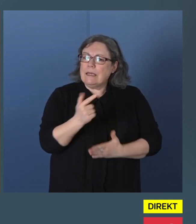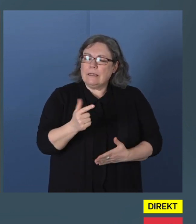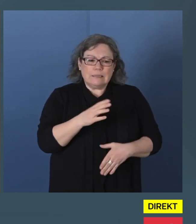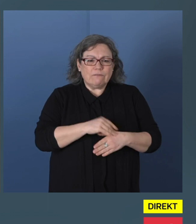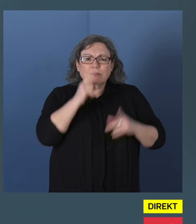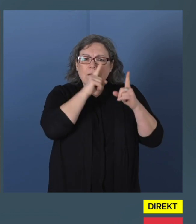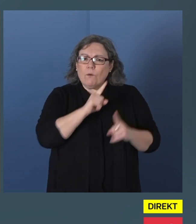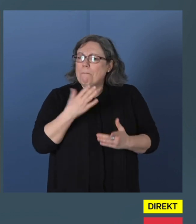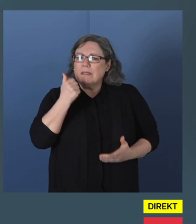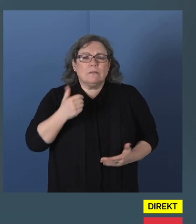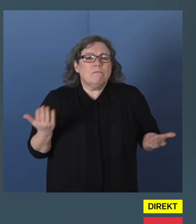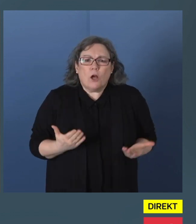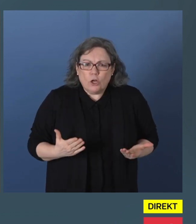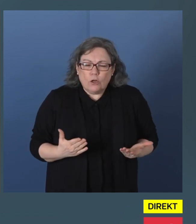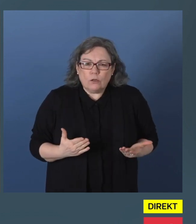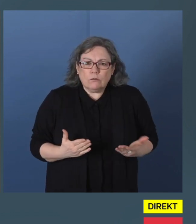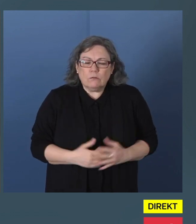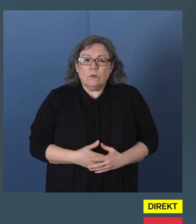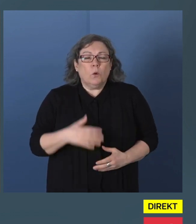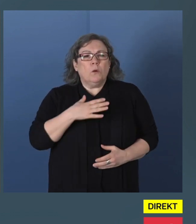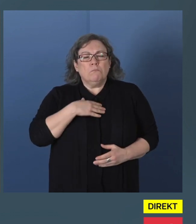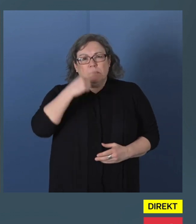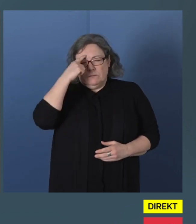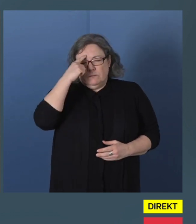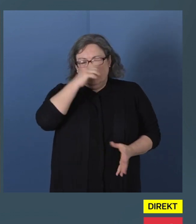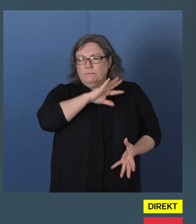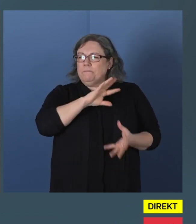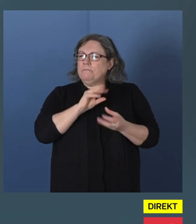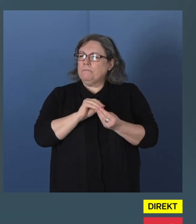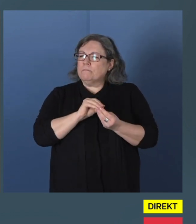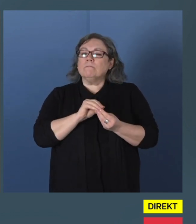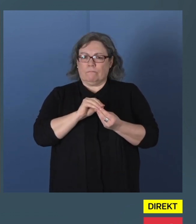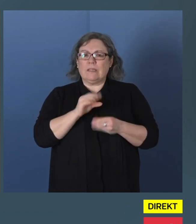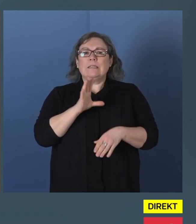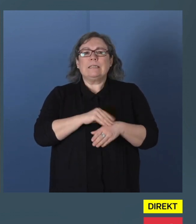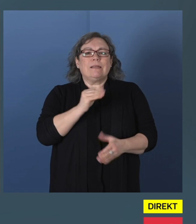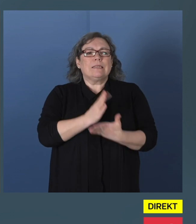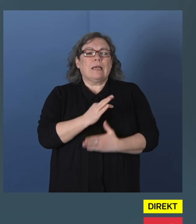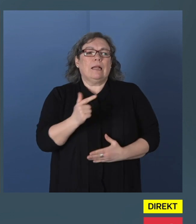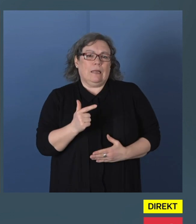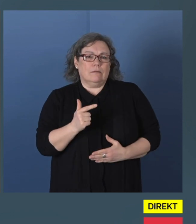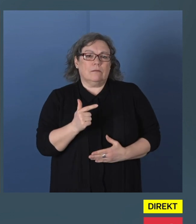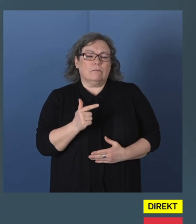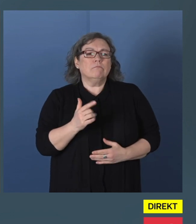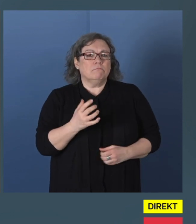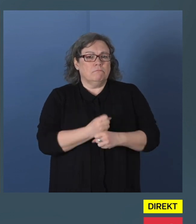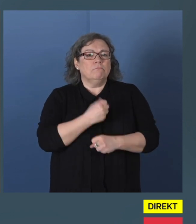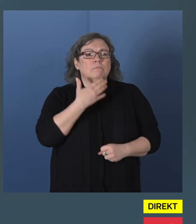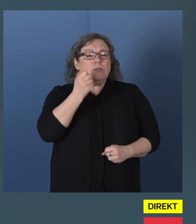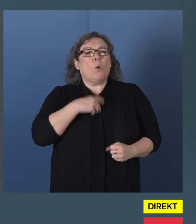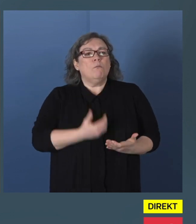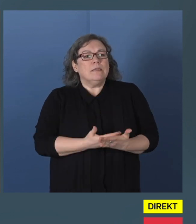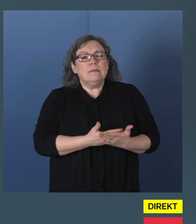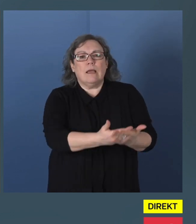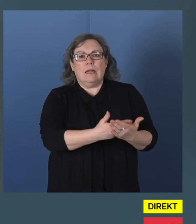folket? Och min slutsats är att svensk säkerhet tjänas bäst av att vi hjälper Ukraina